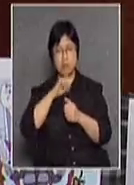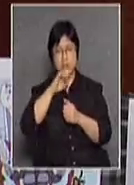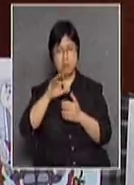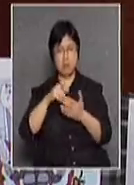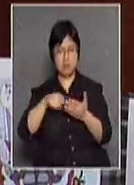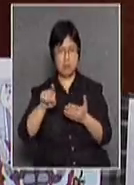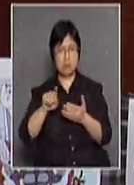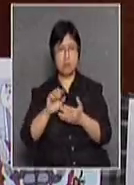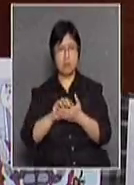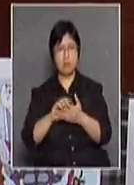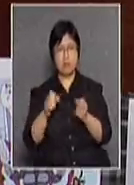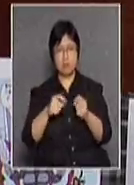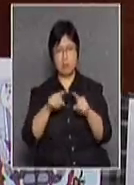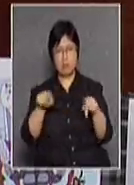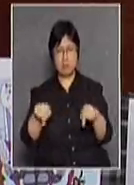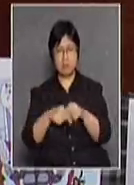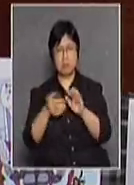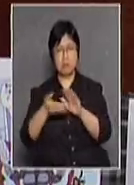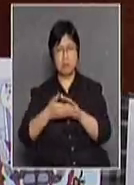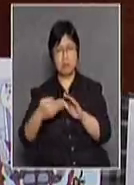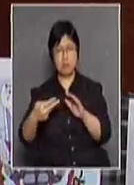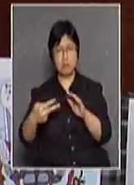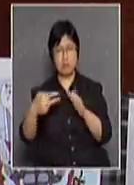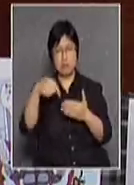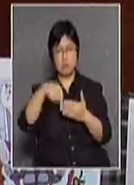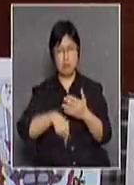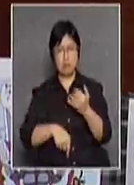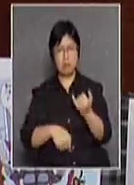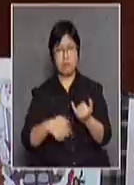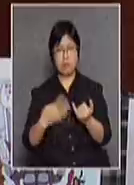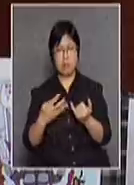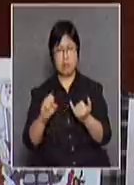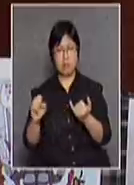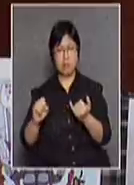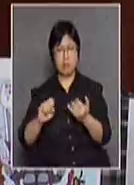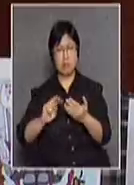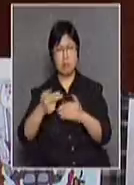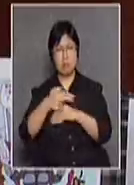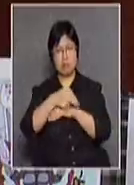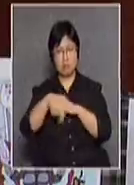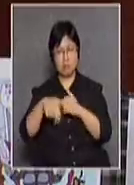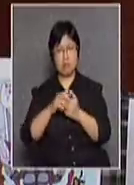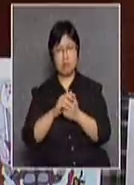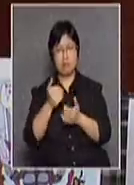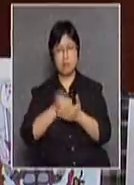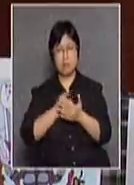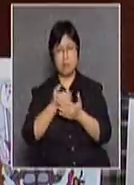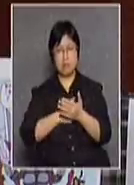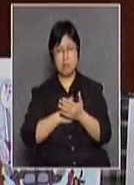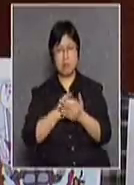過會議講稿附錄以上的第640項修正案，削減